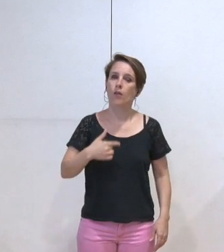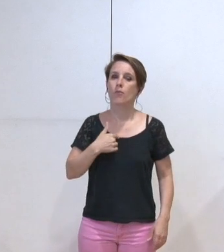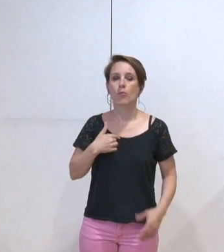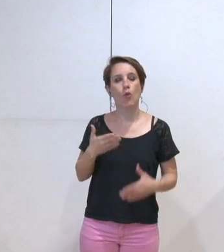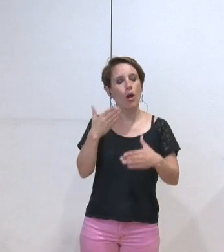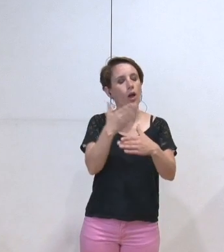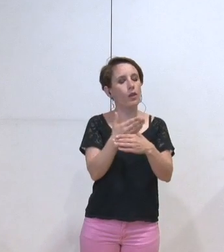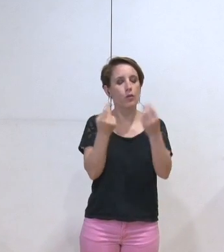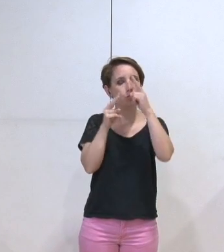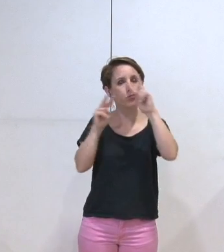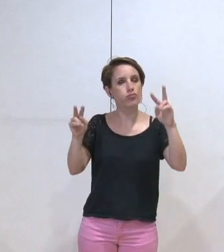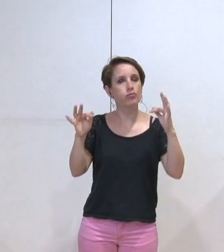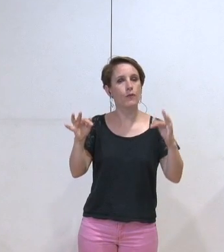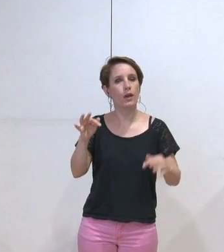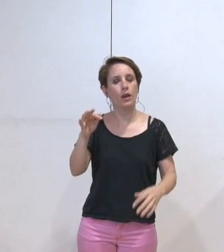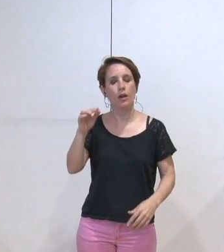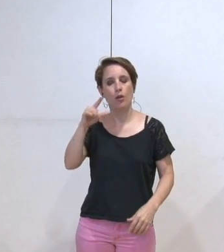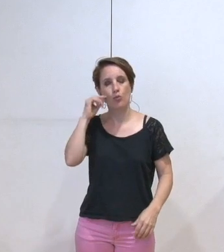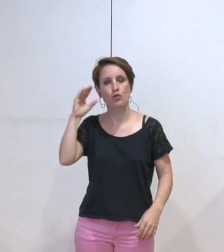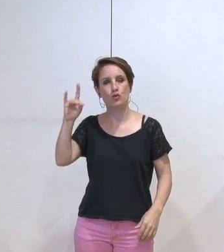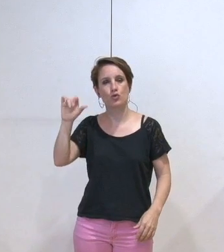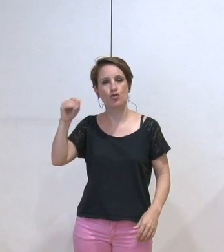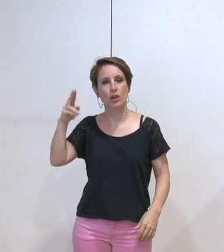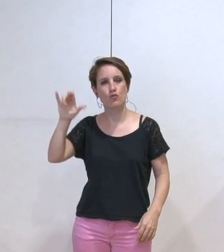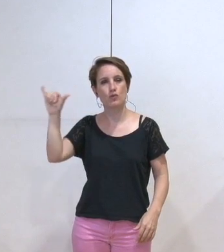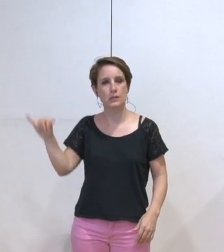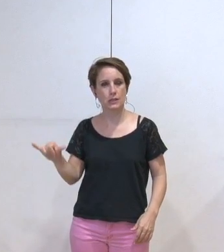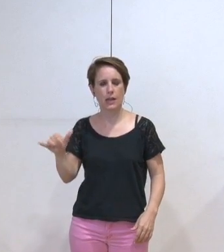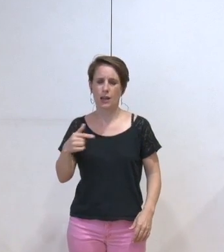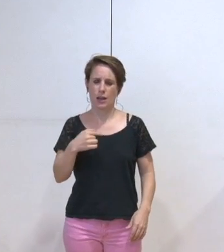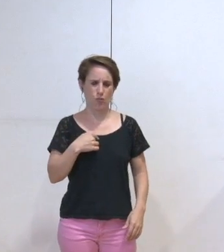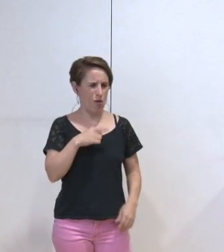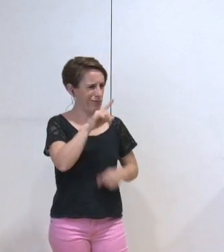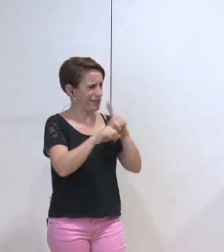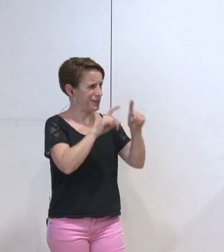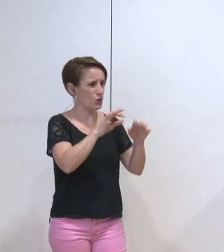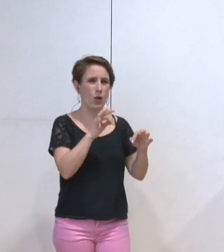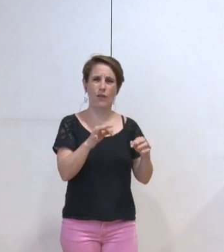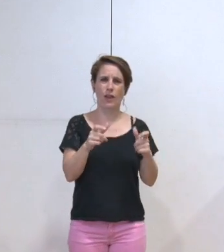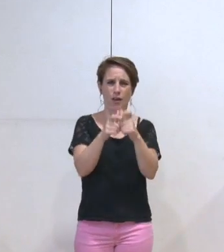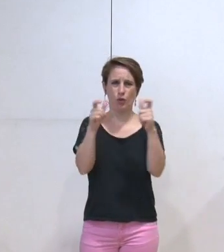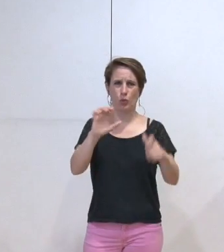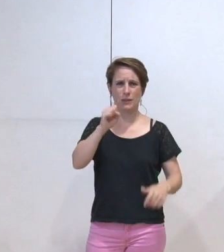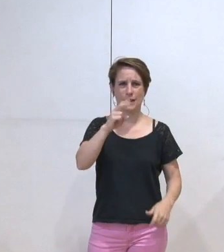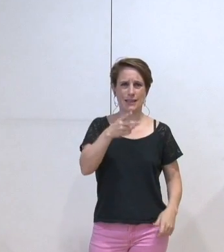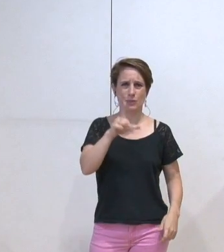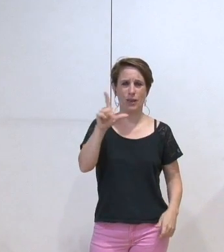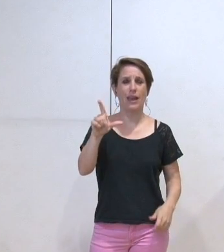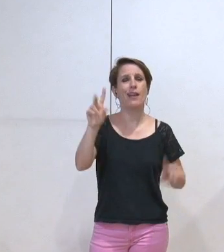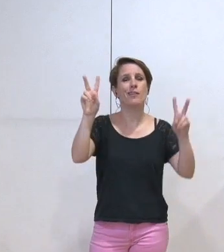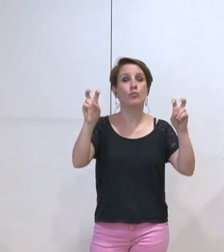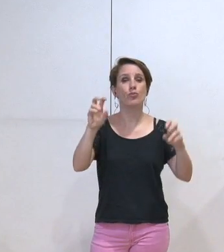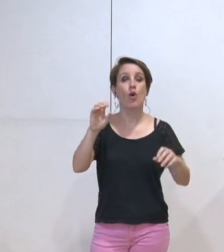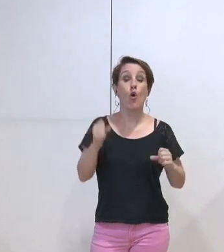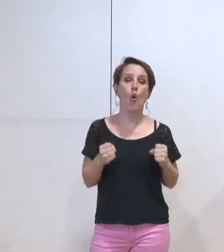mon collègue chamussi c'est plus ce qu'est la SPL osé vous nous proposez aujourd'hui les premiers travaux